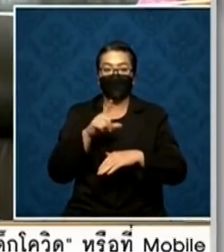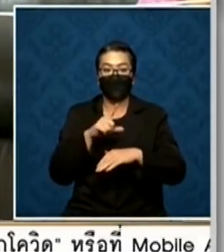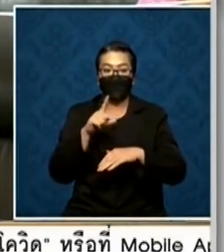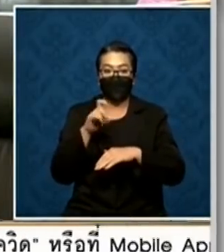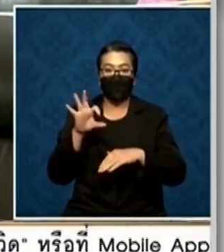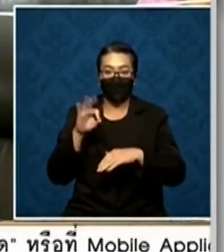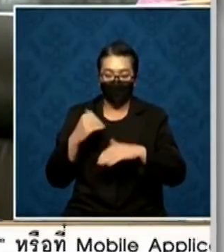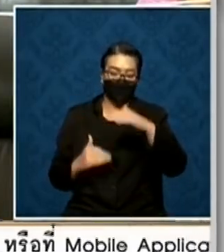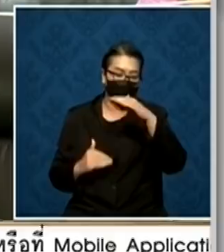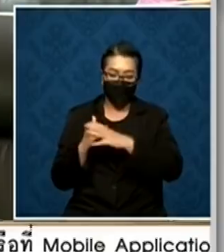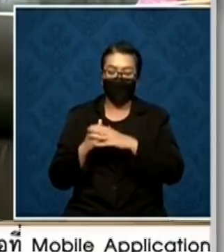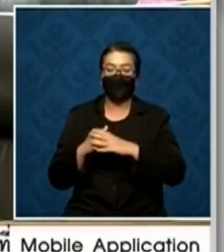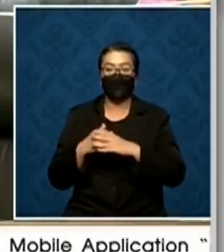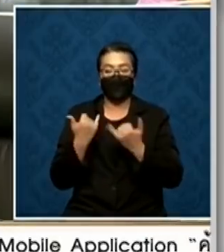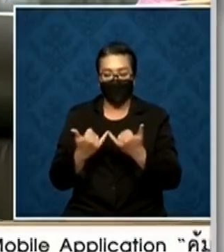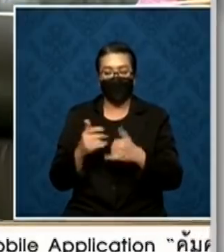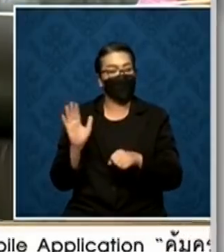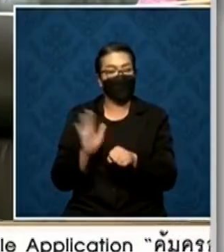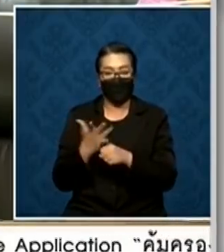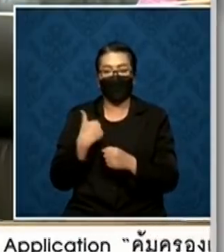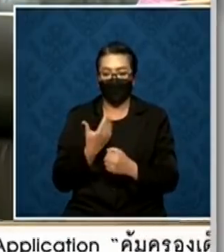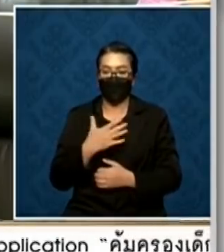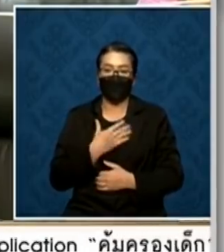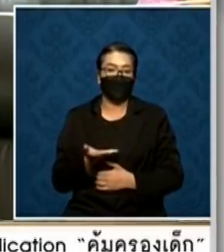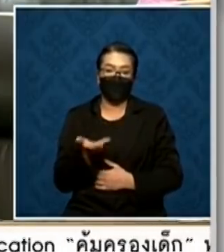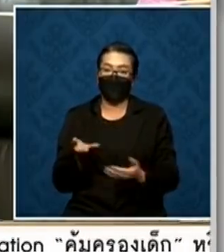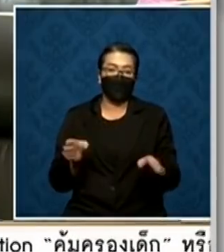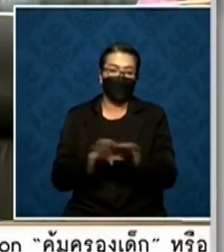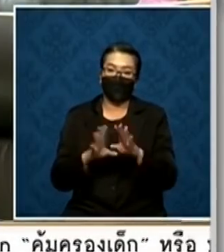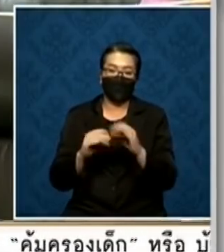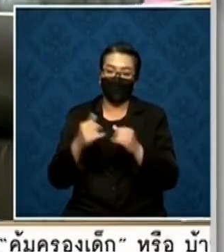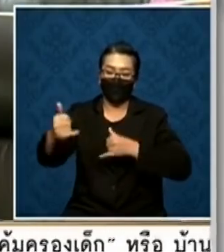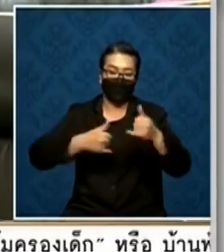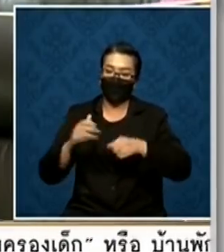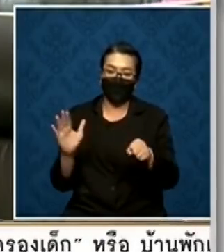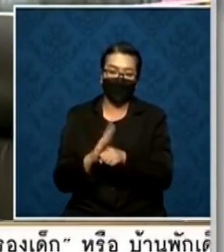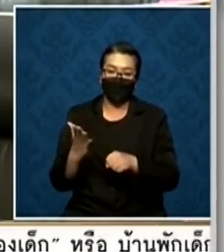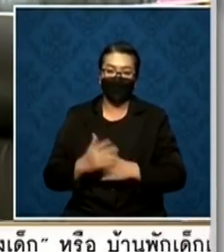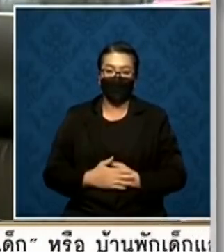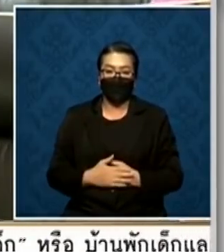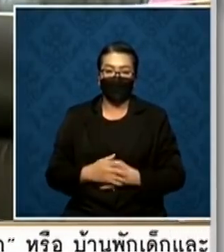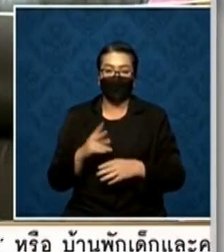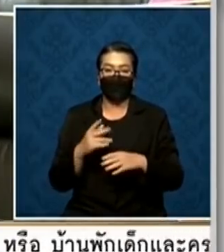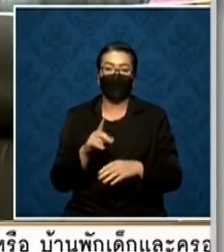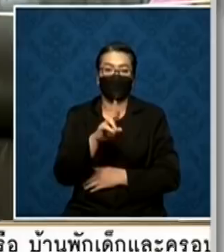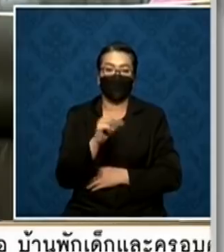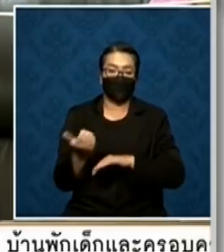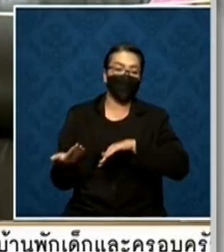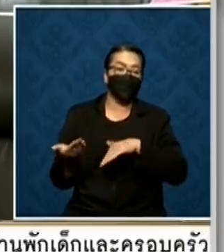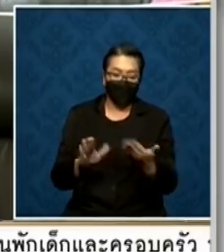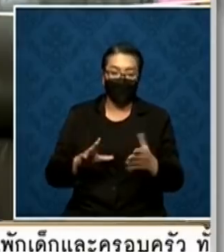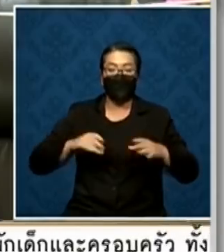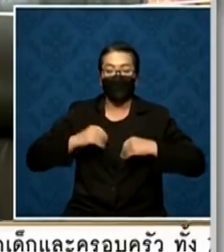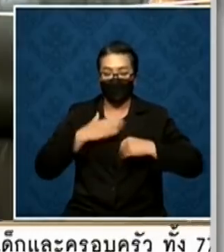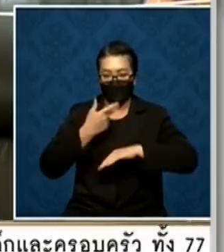พราะเป็นเรื่องไม่ใช่เรื่องฝ่ายค้านหรือฝ่ายรัฐบาลเป็นเรื่องของสมาชิกทั้งสภาเขาเป็นกรรมการร่วมกันในชุดนั้นจะเป็นการสามัญ